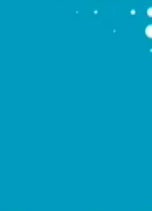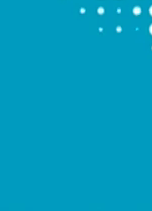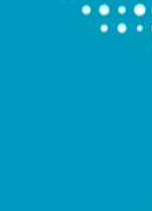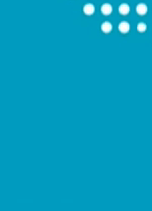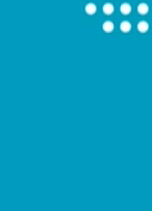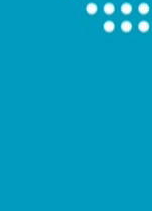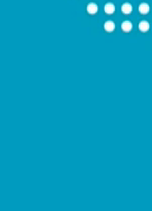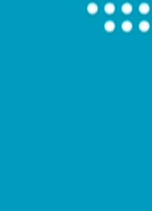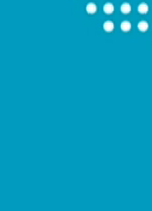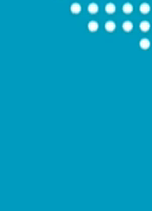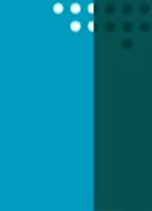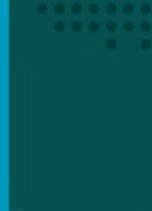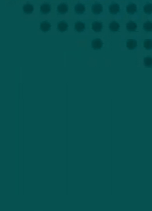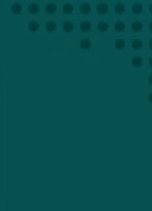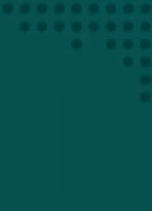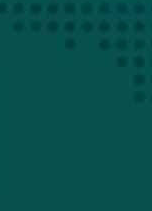Музика